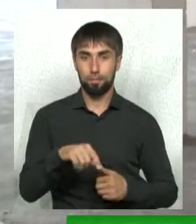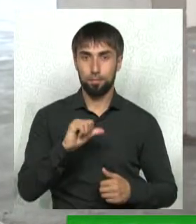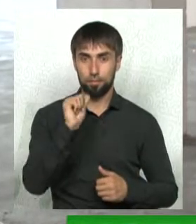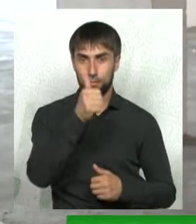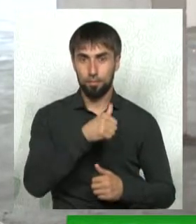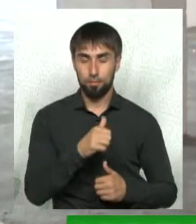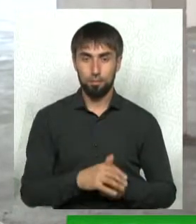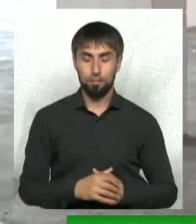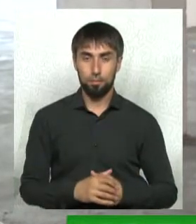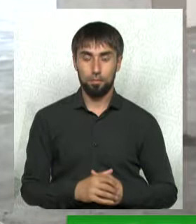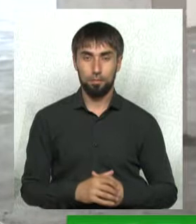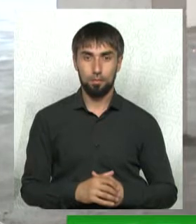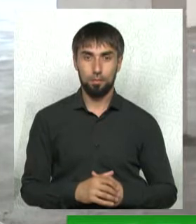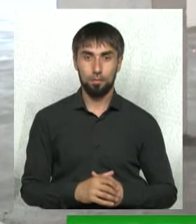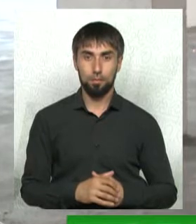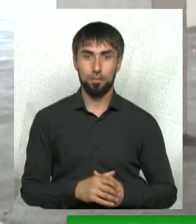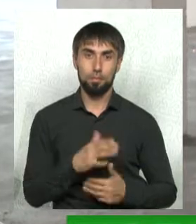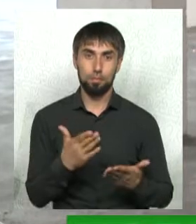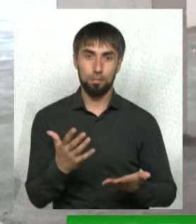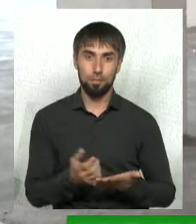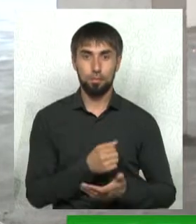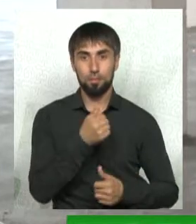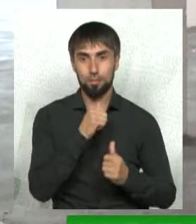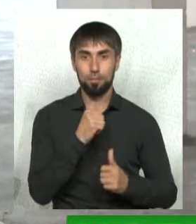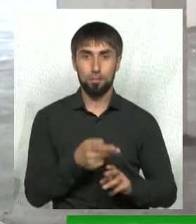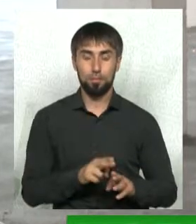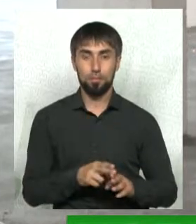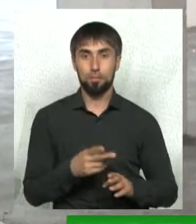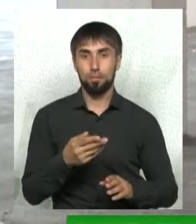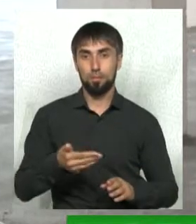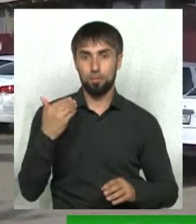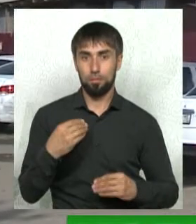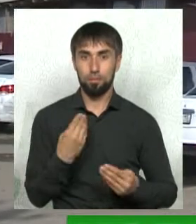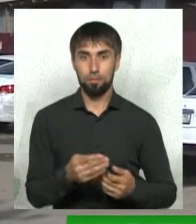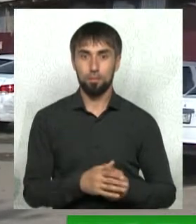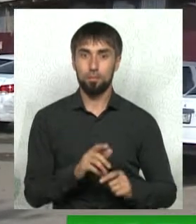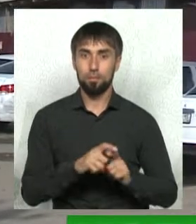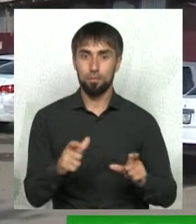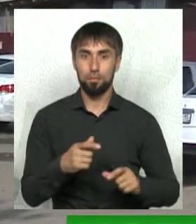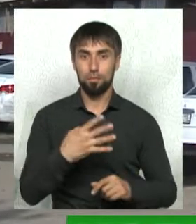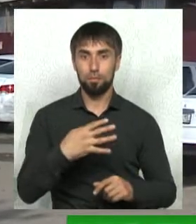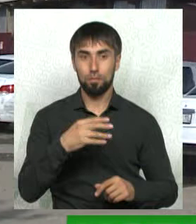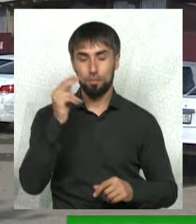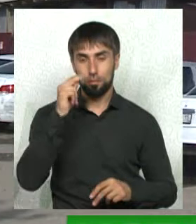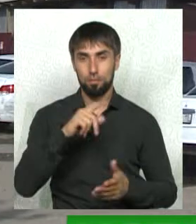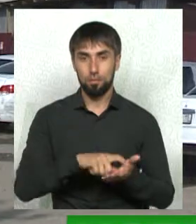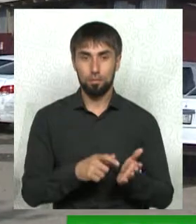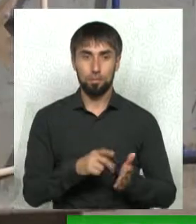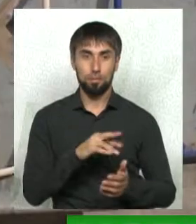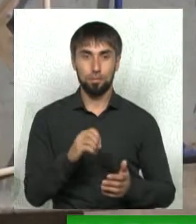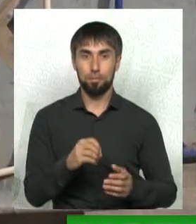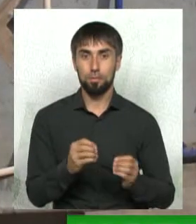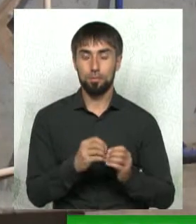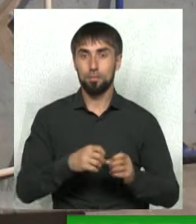года. Если получится, попробуем сдать немного раньше. В школе 40 учебных классов, более